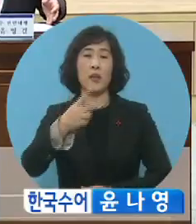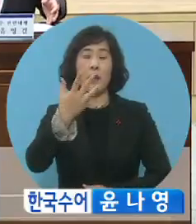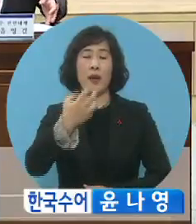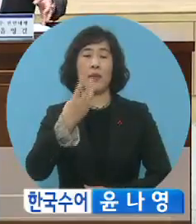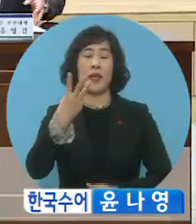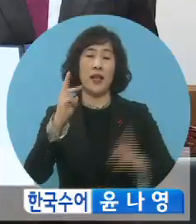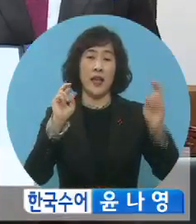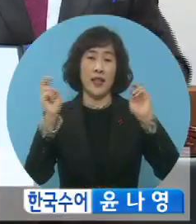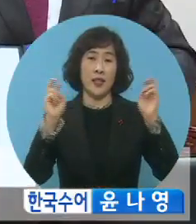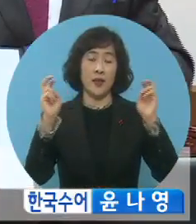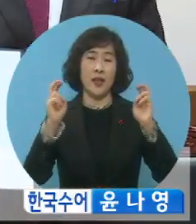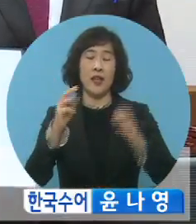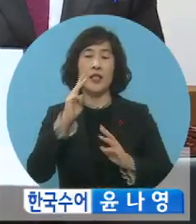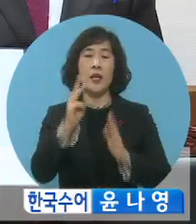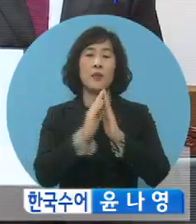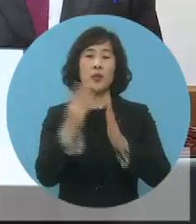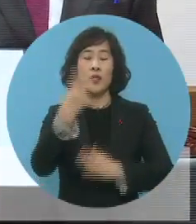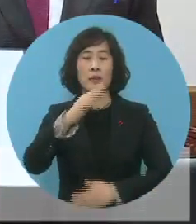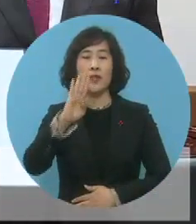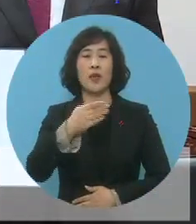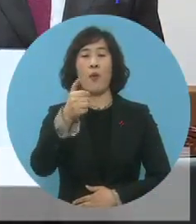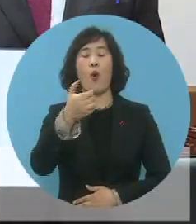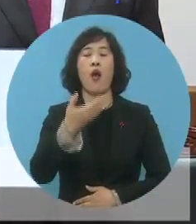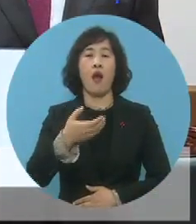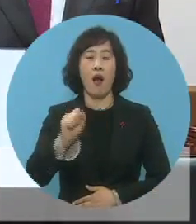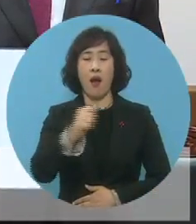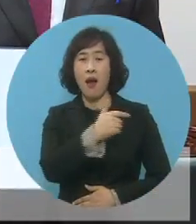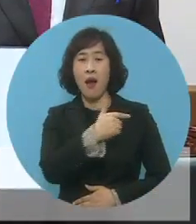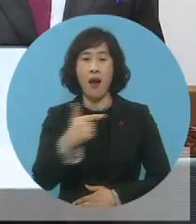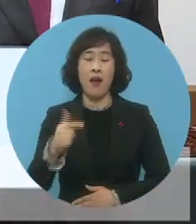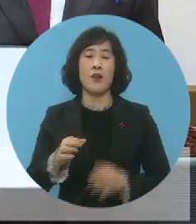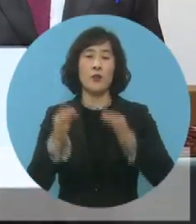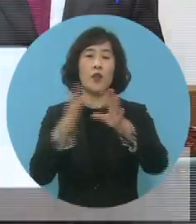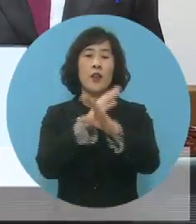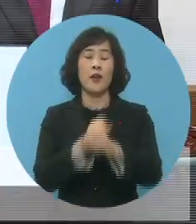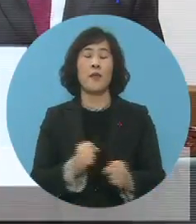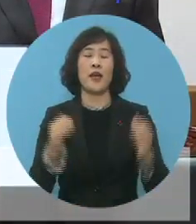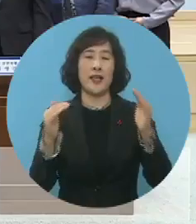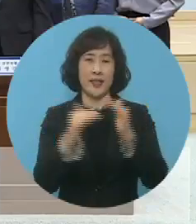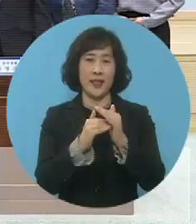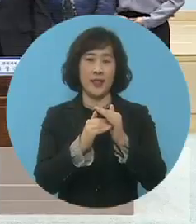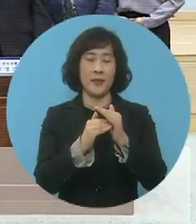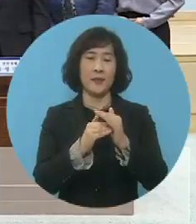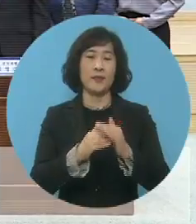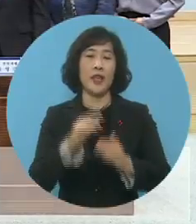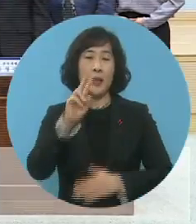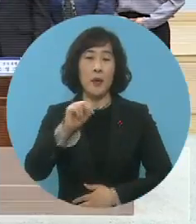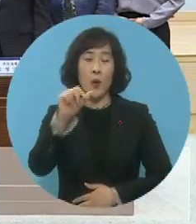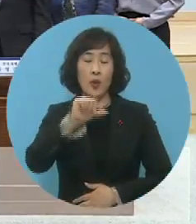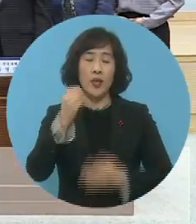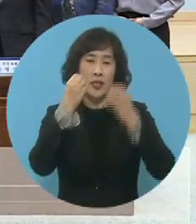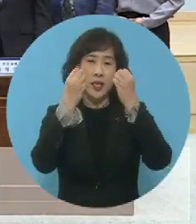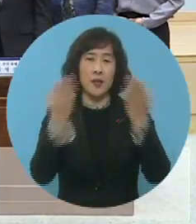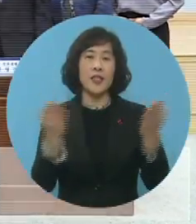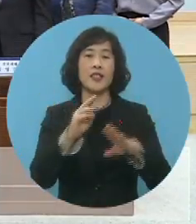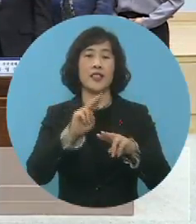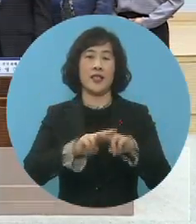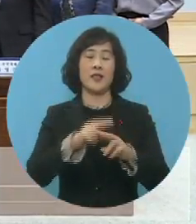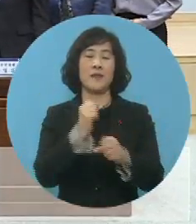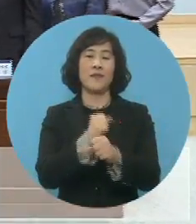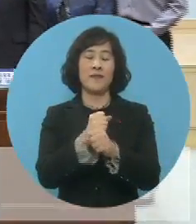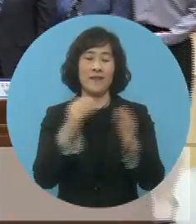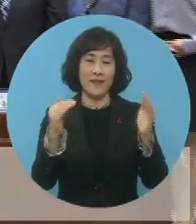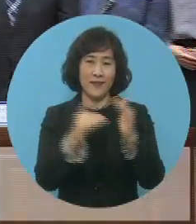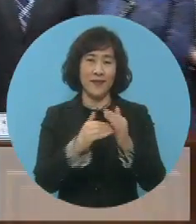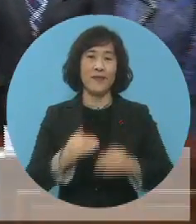전라남도가 올해 283개 기업과 3조 3,450억 원 규모의 투자 협약을 체결해 2만 5천